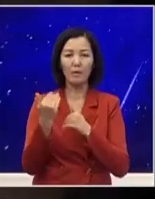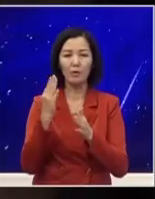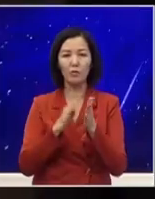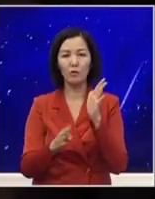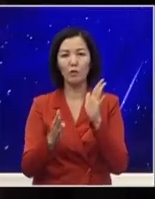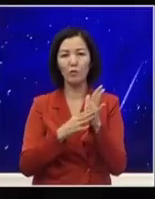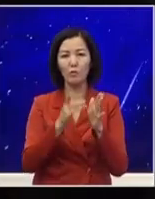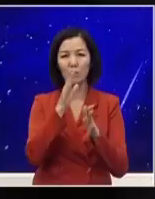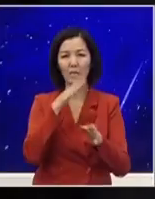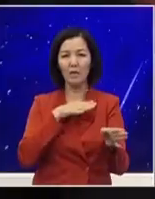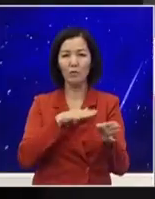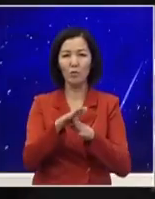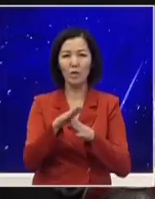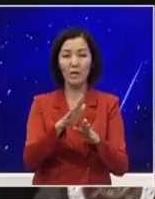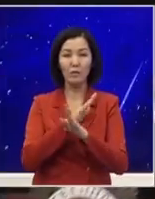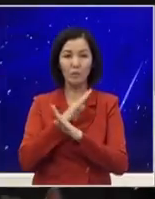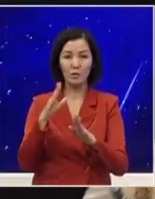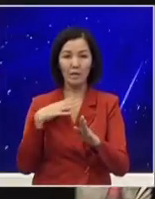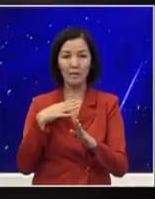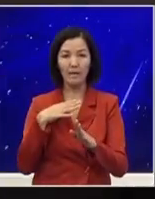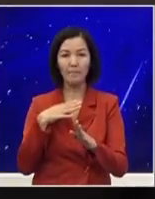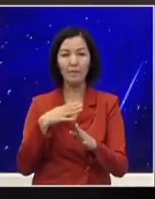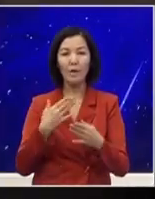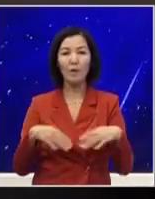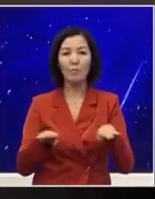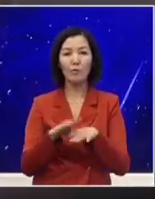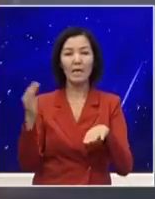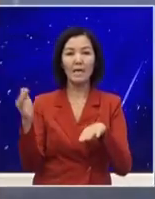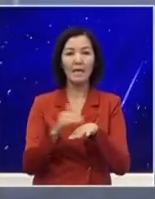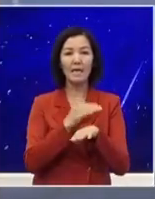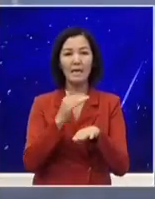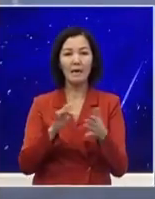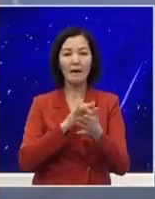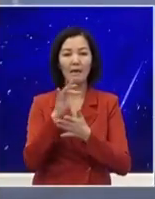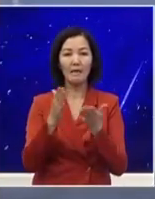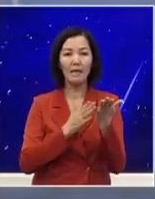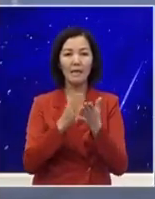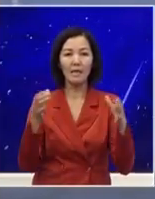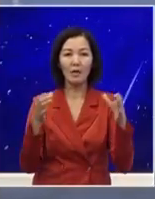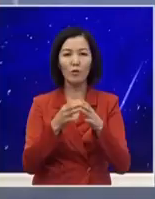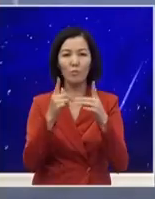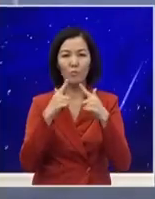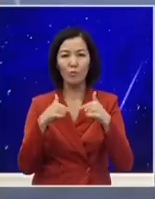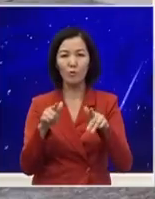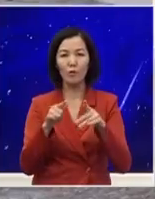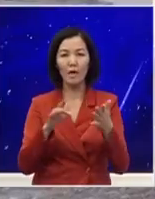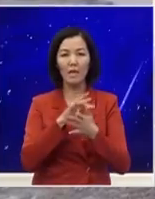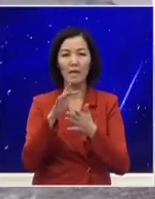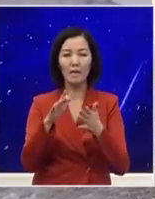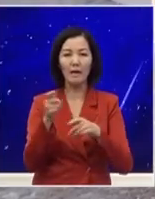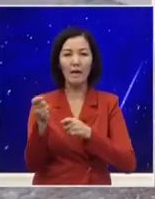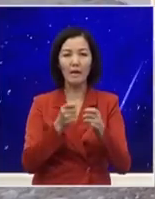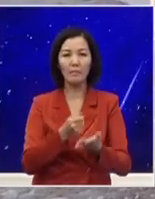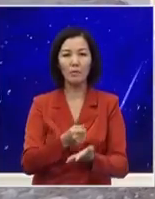былтыр 99 жасқа қараған шағында дүние салды. Айта кетейік, мұндай игі бастама қалалық ардагерлер ұйымының мұрындық болуымен, қалалық